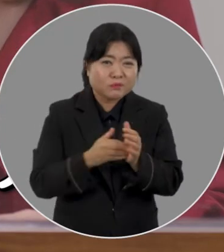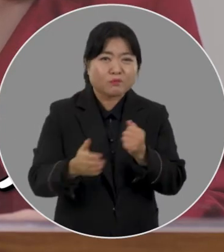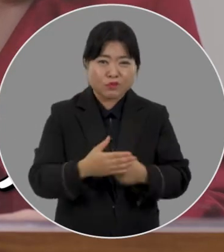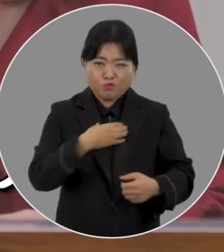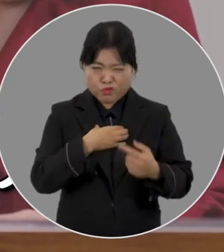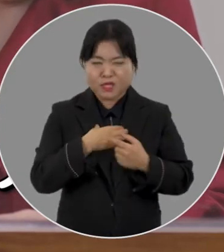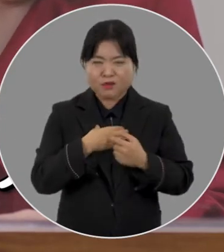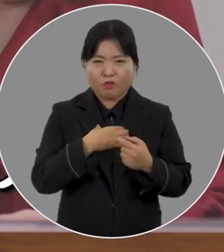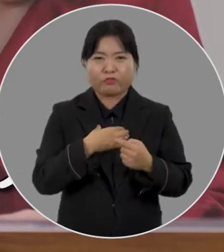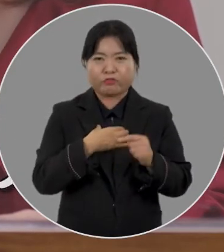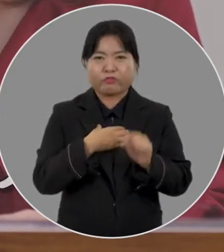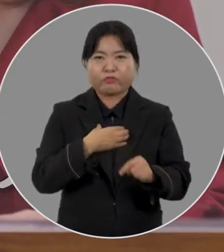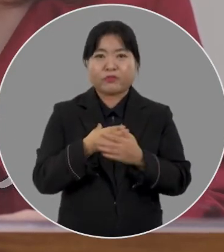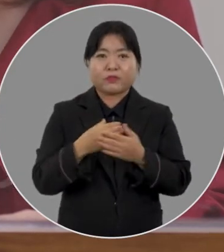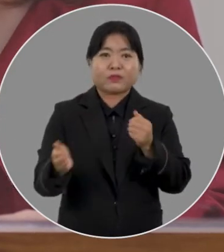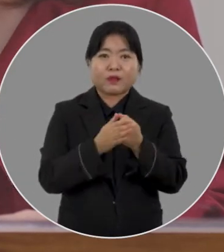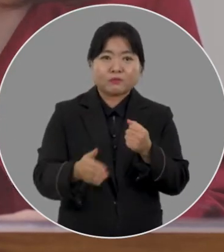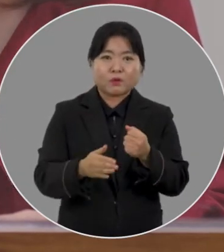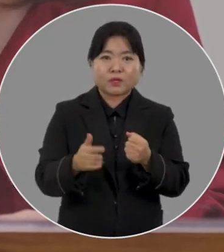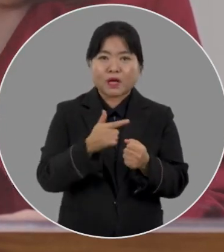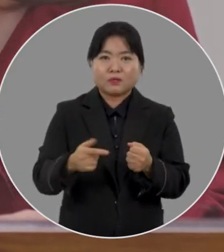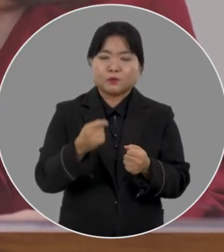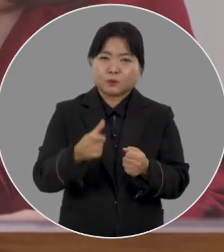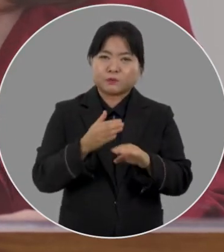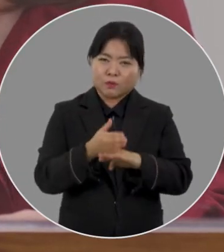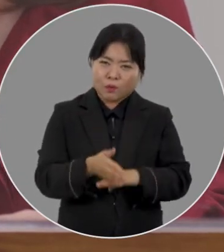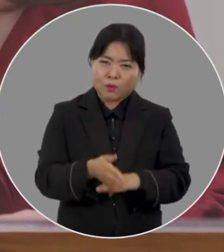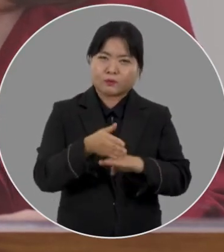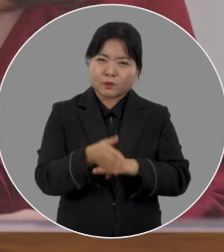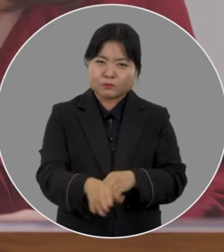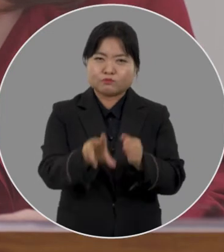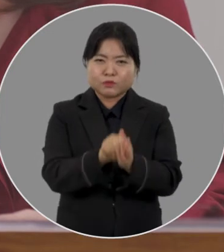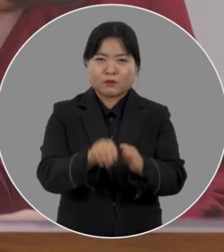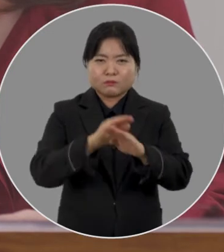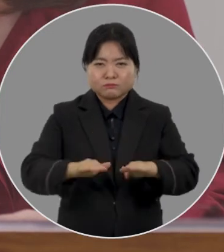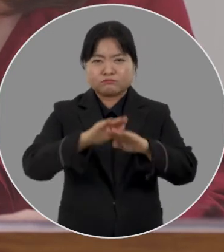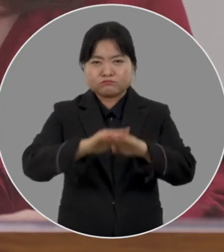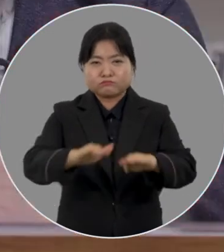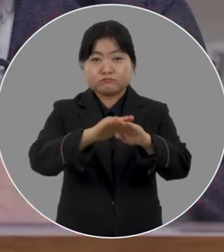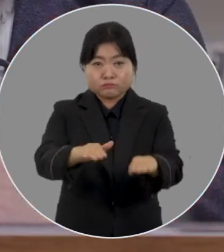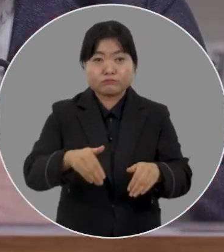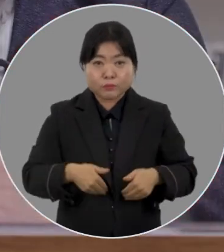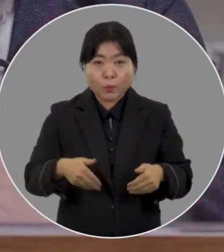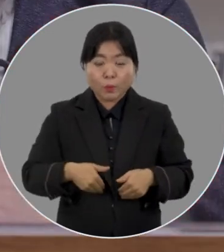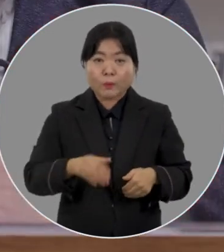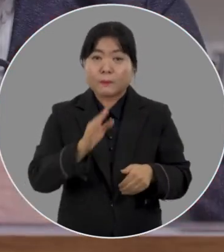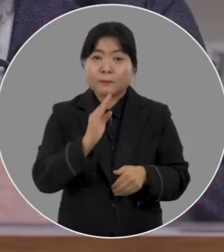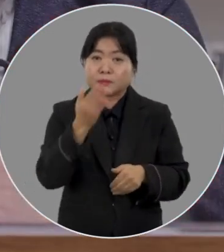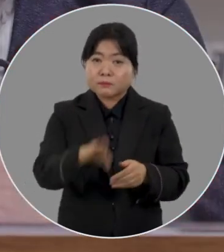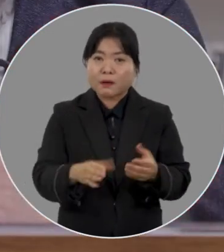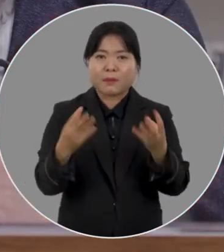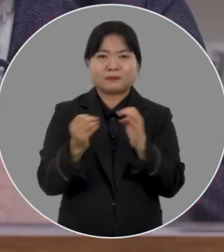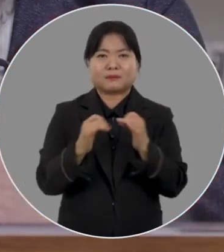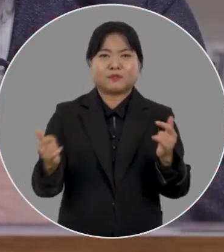위기인 것인데, 그렇기 때문에 우리가 좀 긴 호흡으로 문제를 하나하나 해결해야 되는 게 맞지만, 사실은 많은